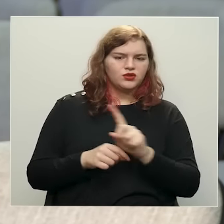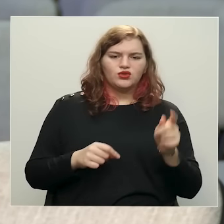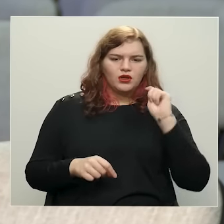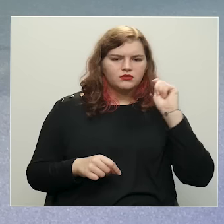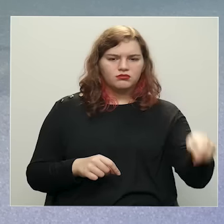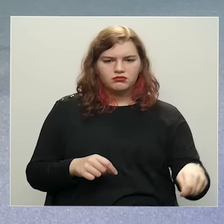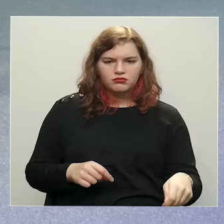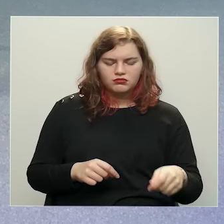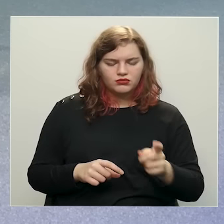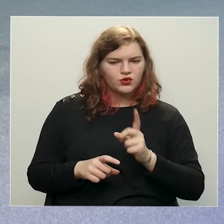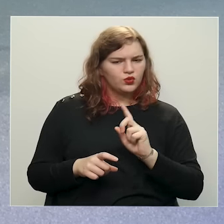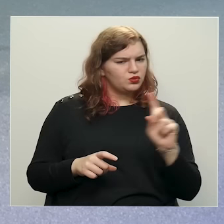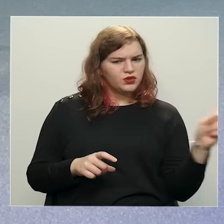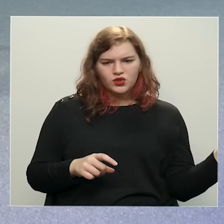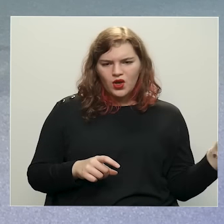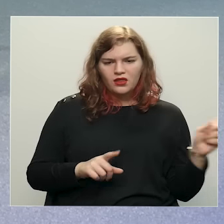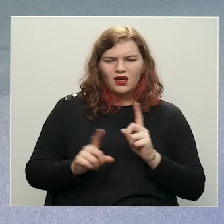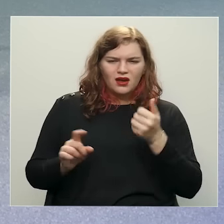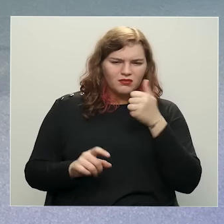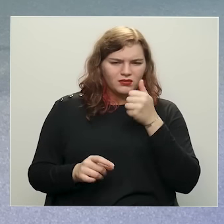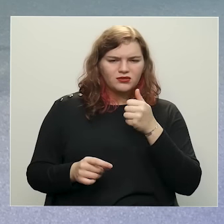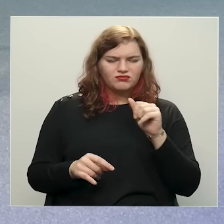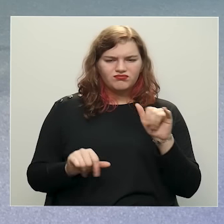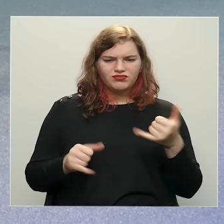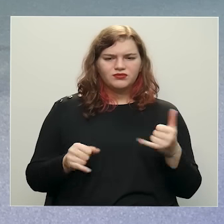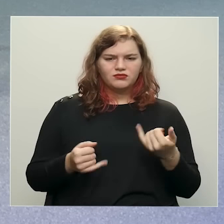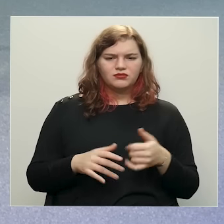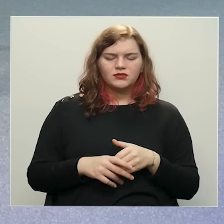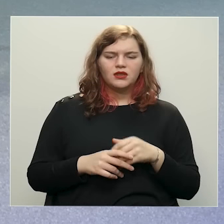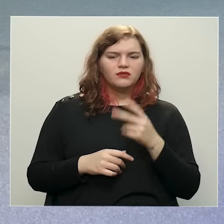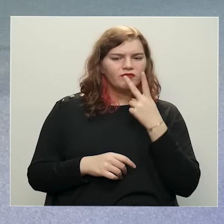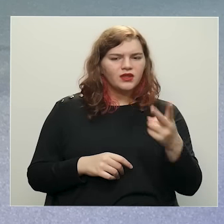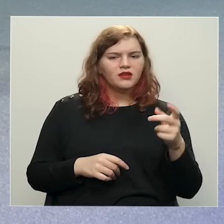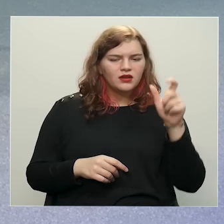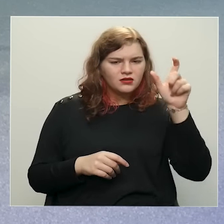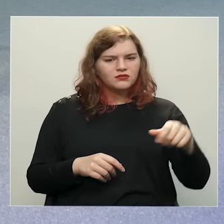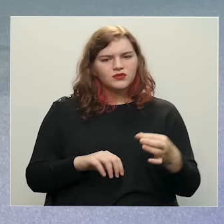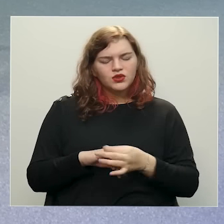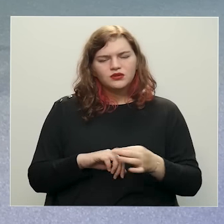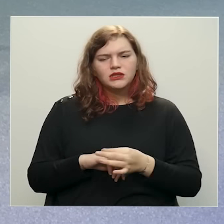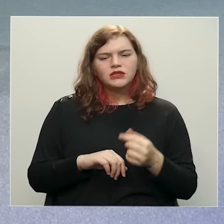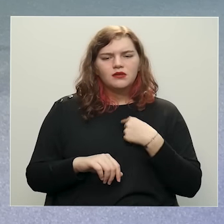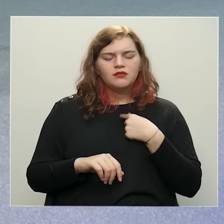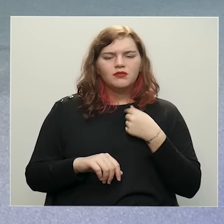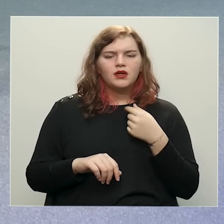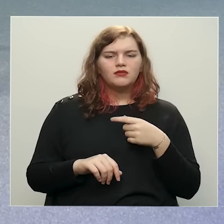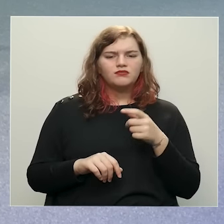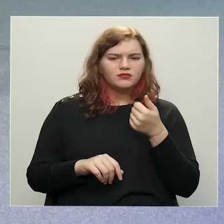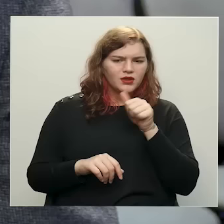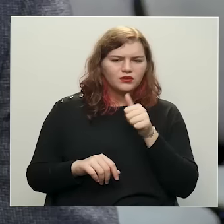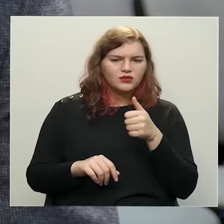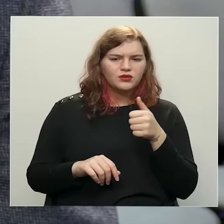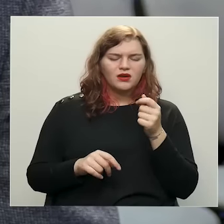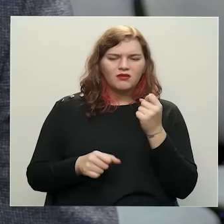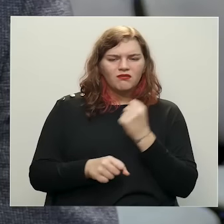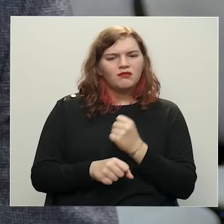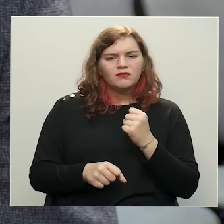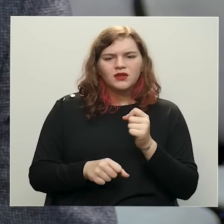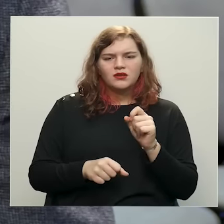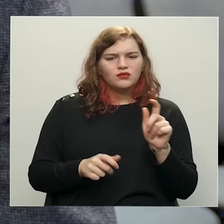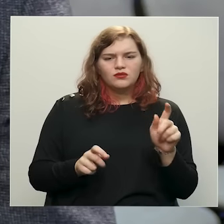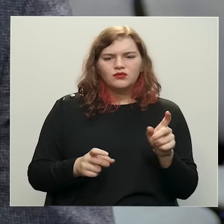niciodată. Bun. Vai de mine, dar mă uitam la ea și o iubeam și o iubesc și... Nu, dar băutura...